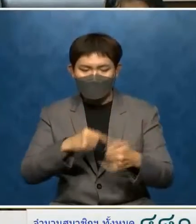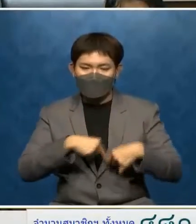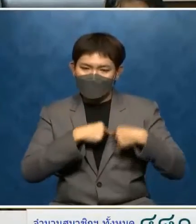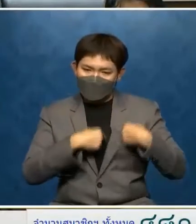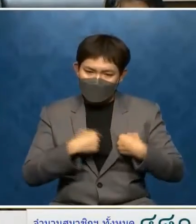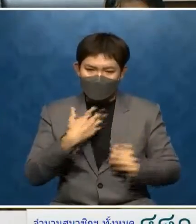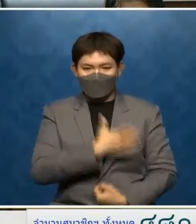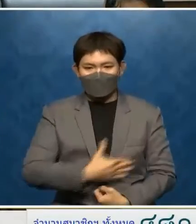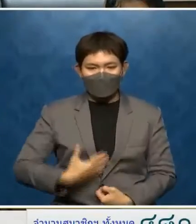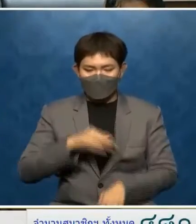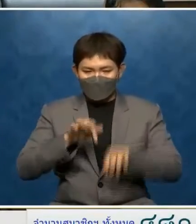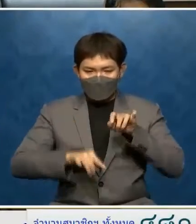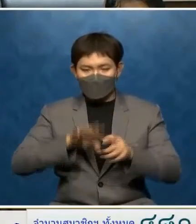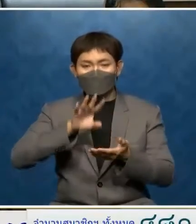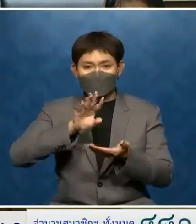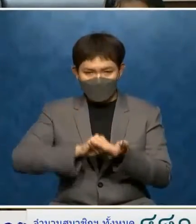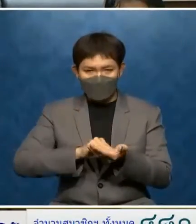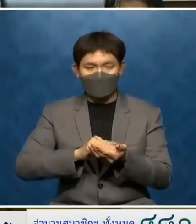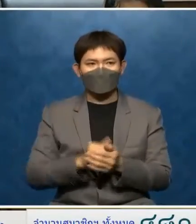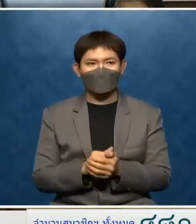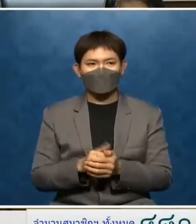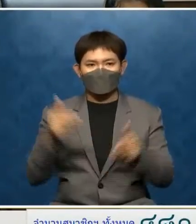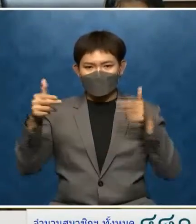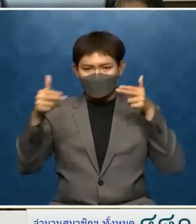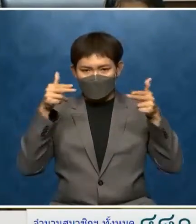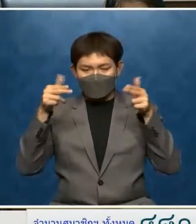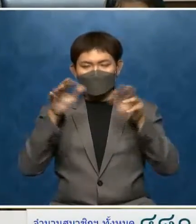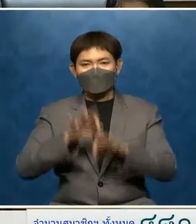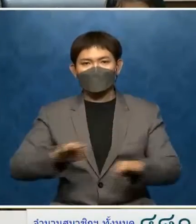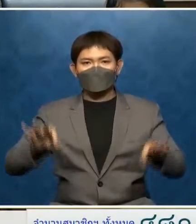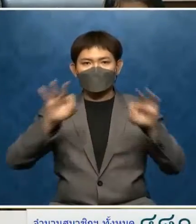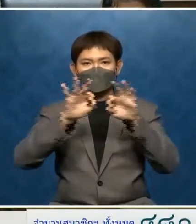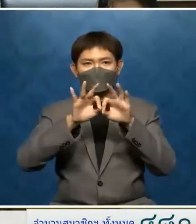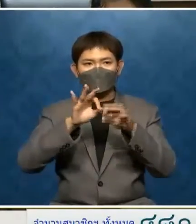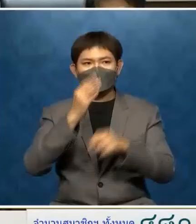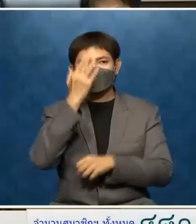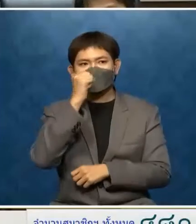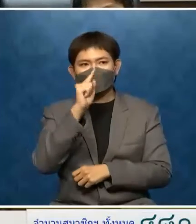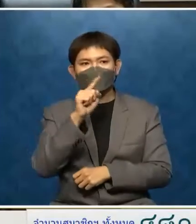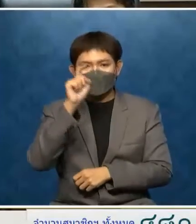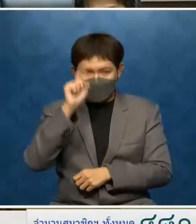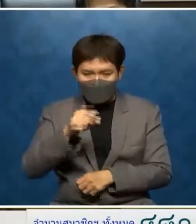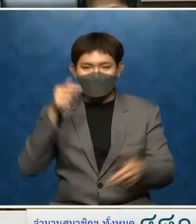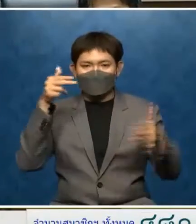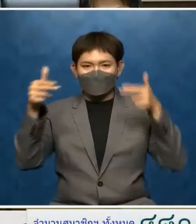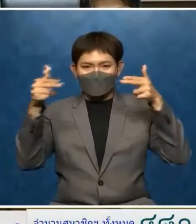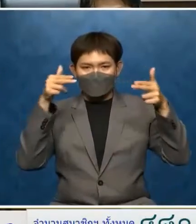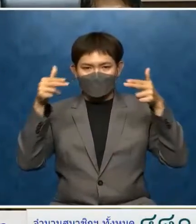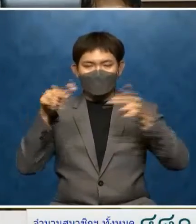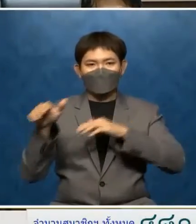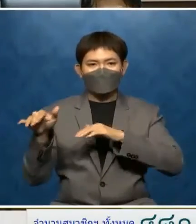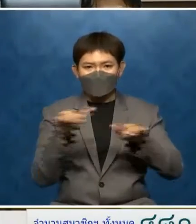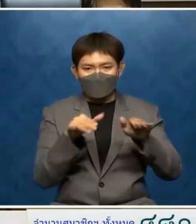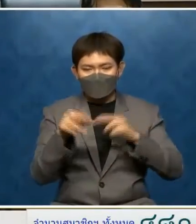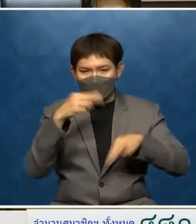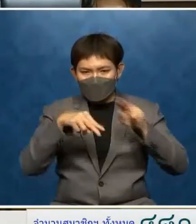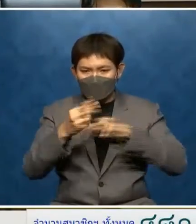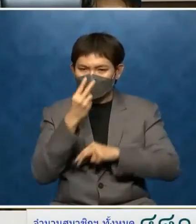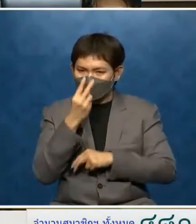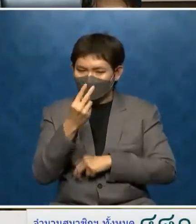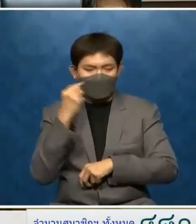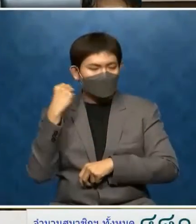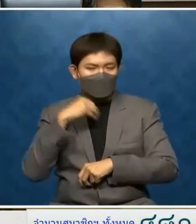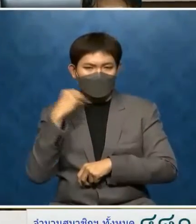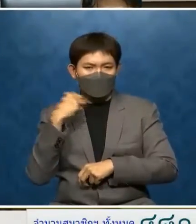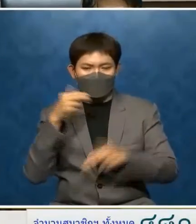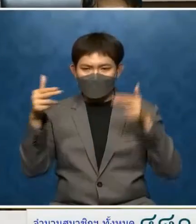างการควบภูมิตัวกลองวงจรปิมคามสำคัญค่ะเป็นของที่ต้องมีต้องตรวจสอบกใช้งานเป็ระยะ ระ